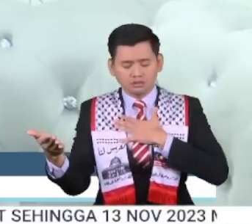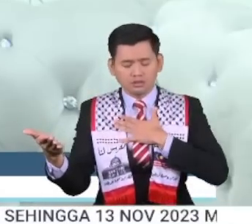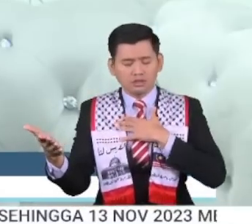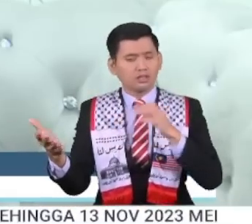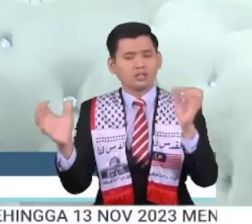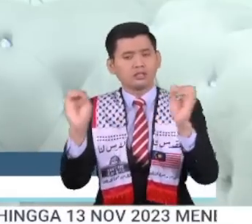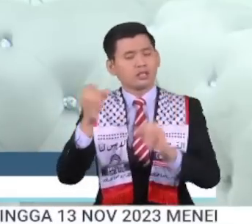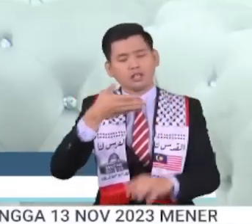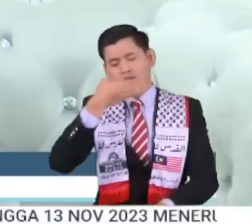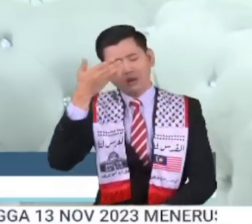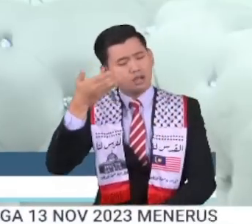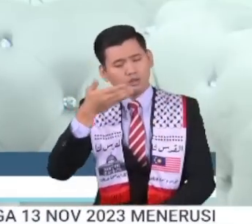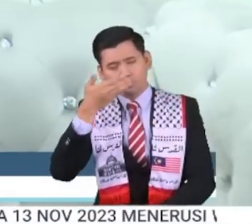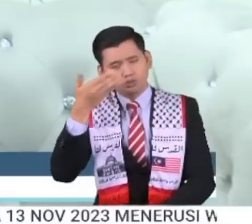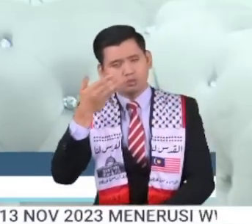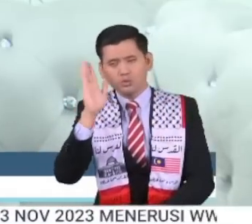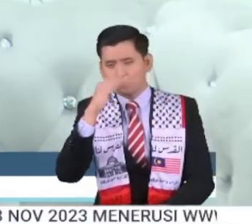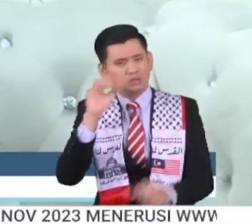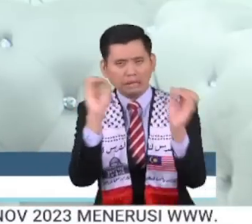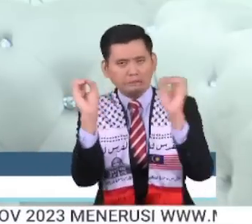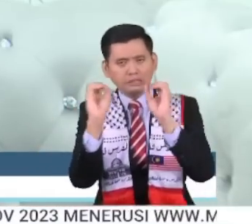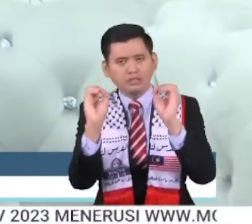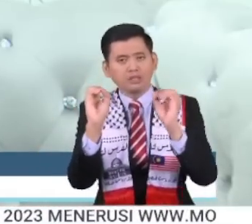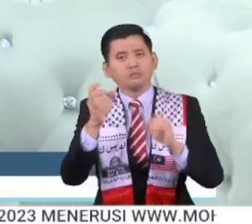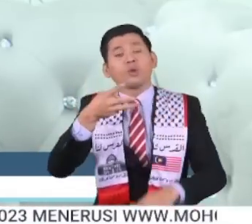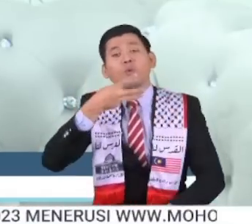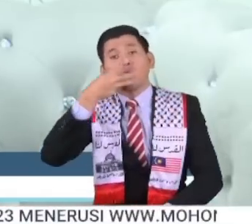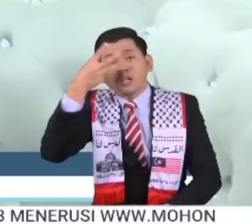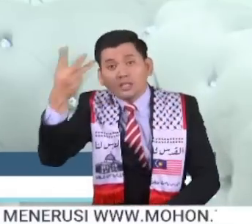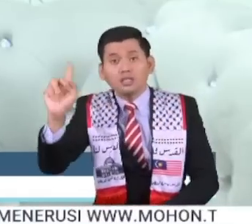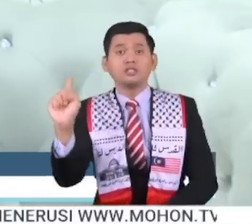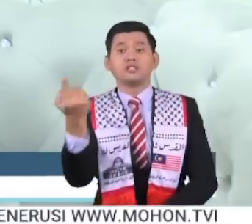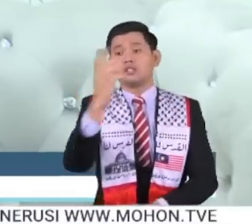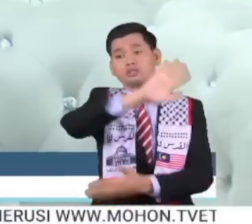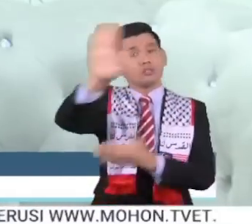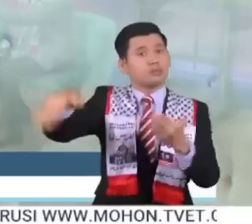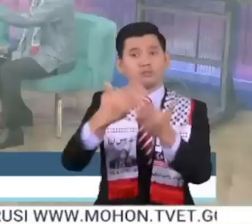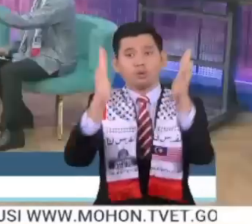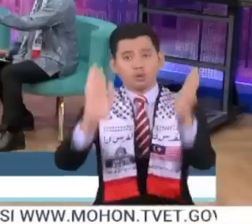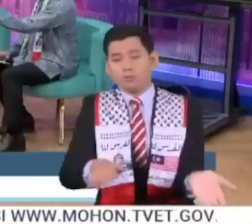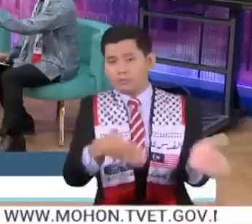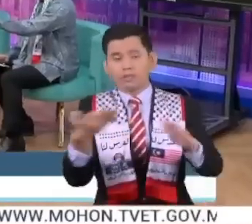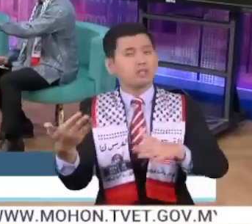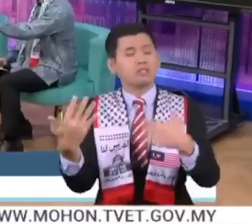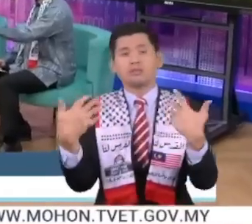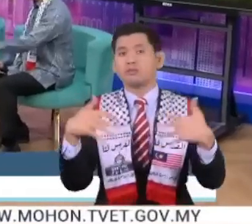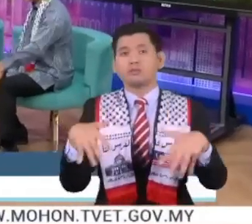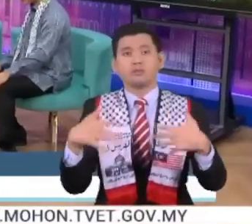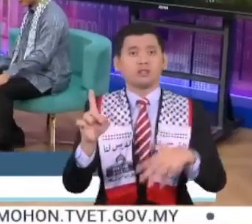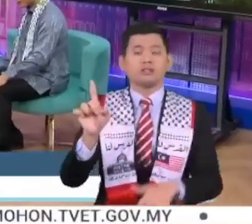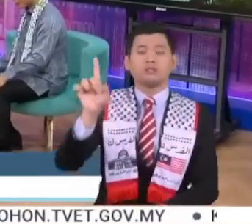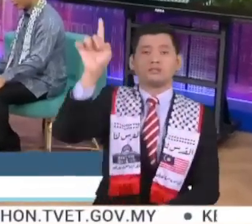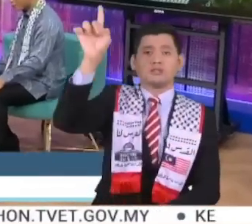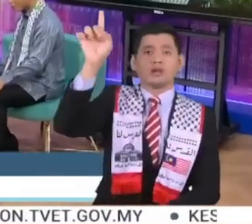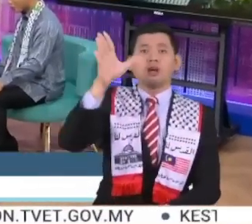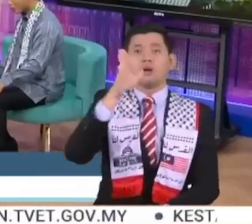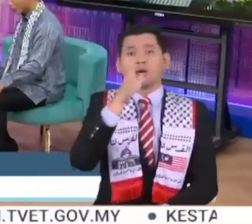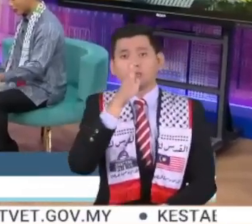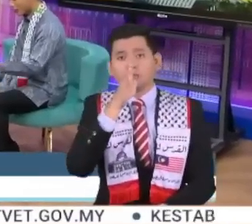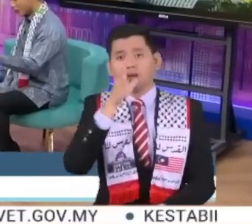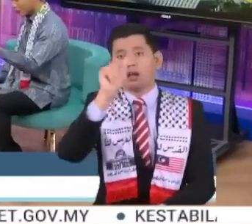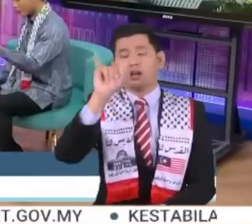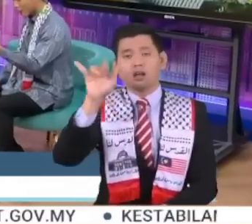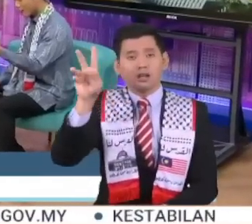bau darah, tak ada bau, hanya just wangi. Masya-Allah, masya-Allah, masya-Allah, wangi. Ibu kepada Nurul Ain,